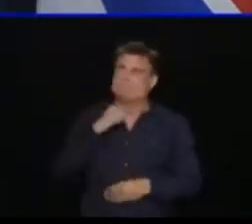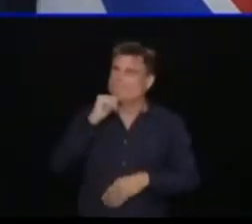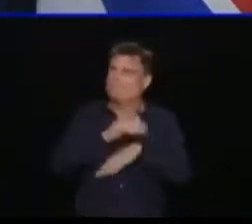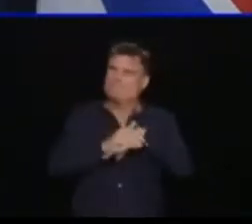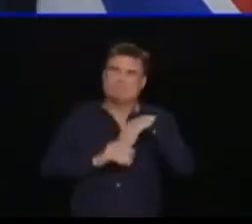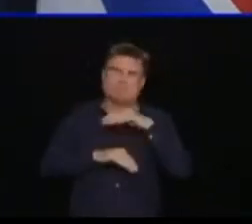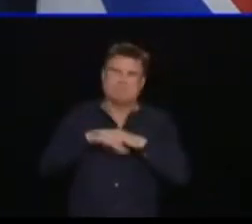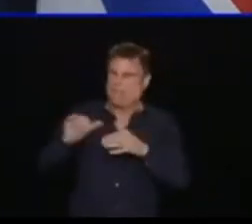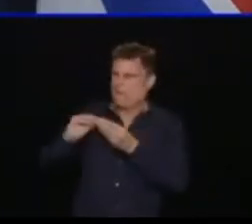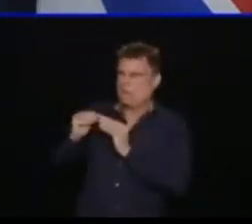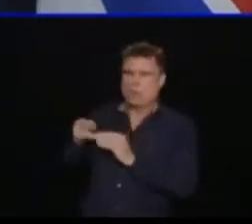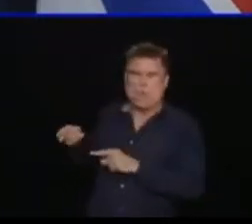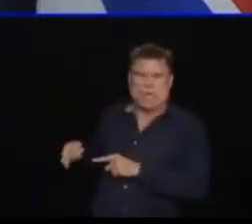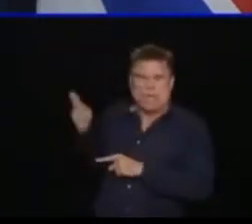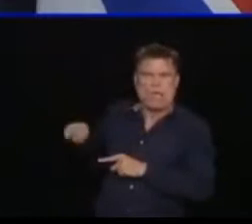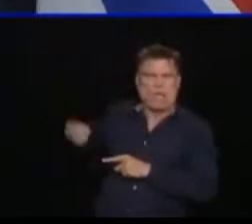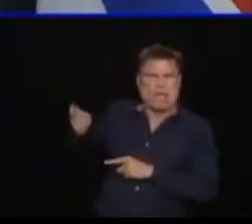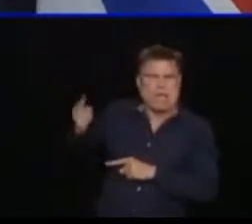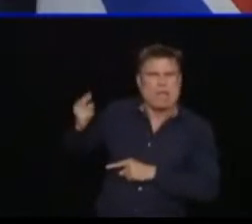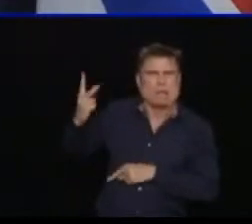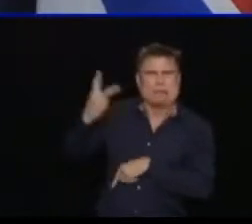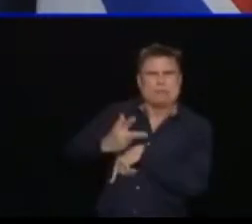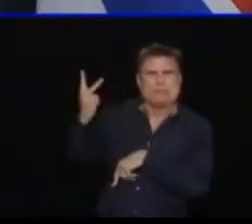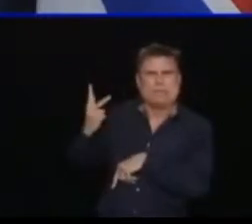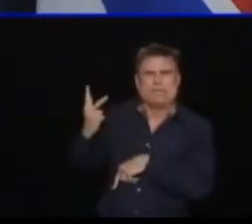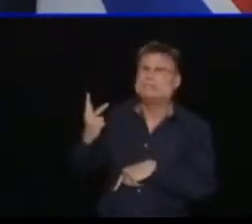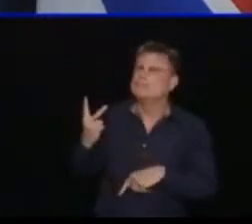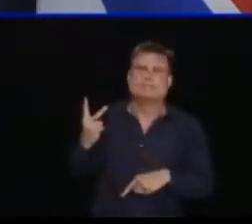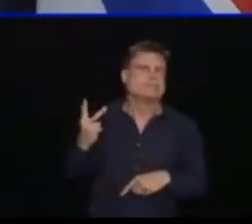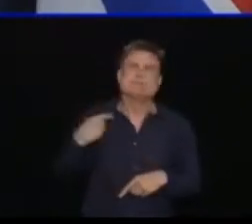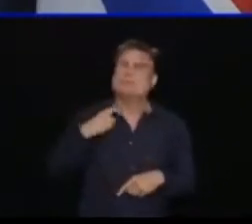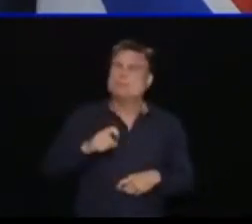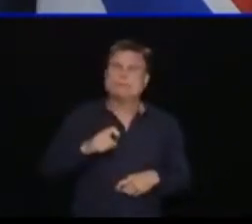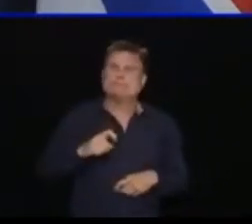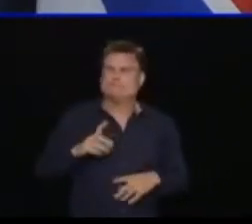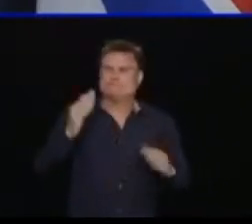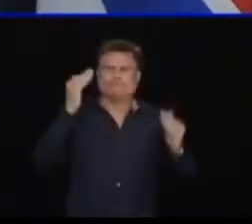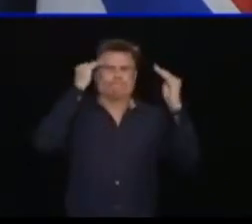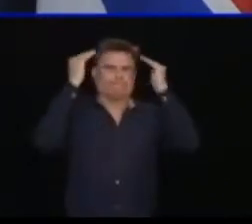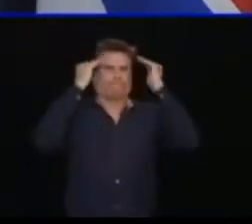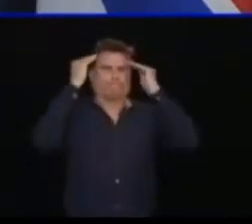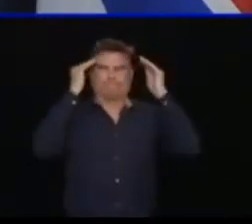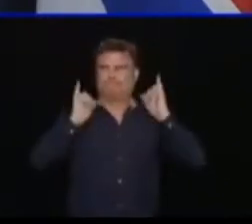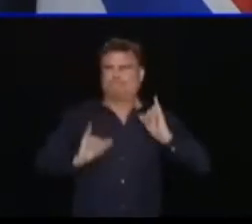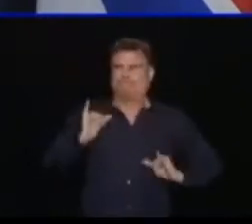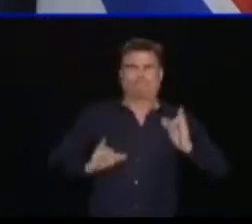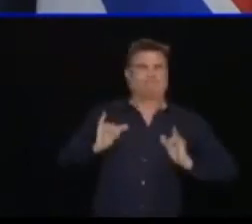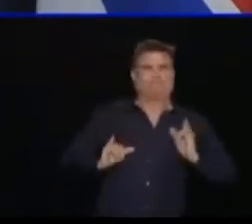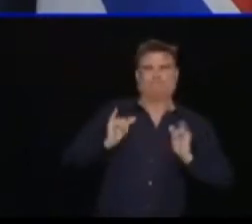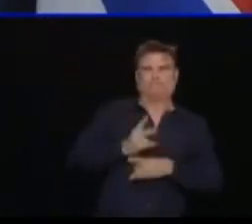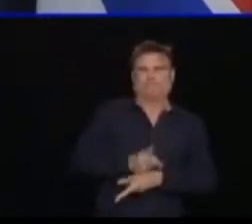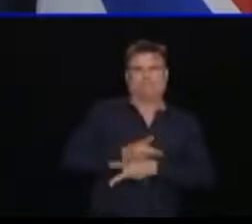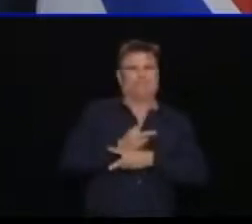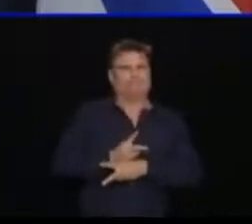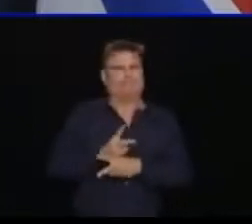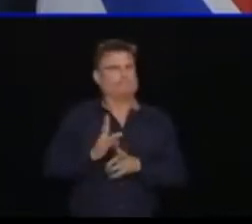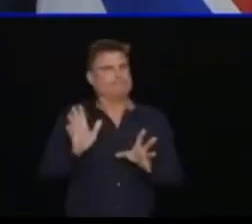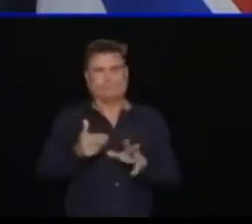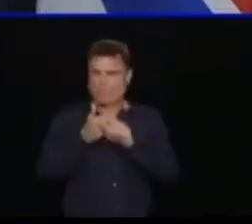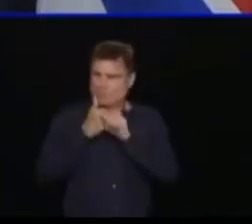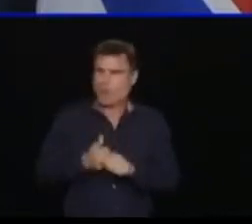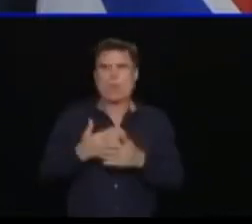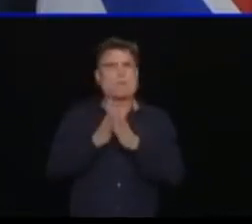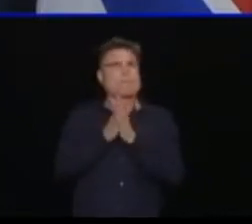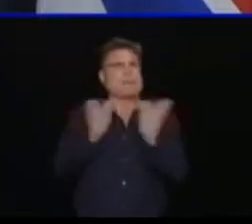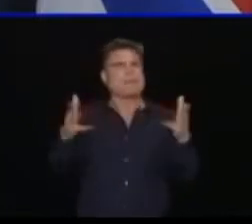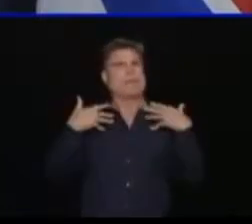点。 By continuing to use. 所以希望大家还是，那么我们亨利医生始终跟大家讲